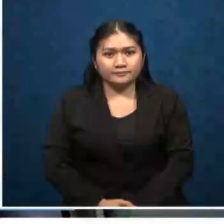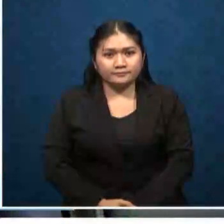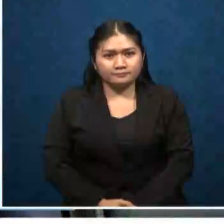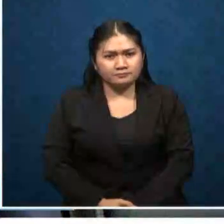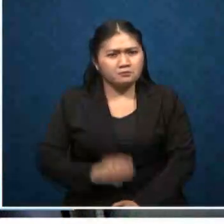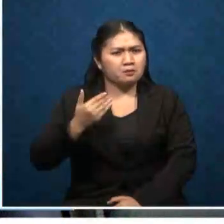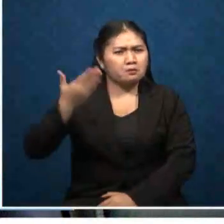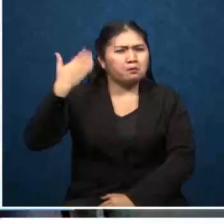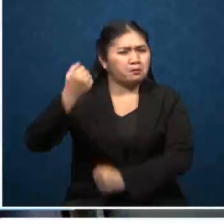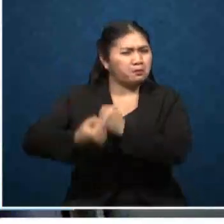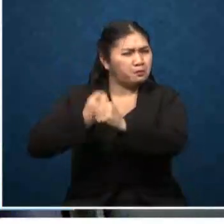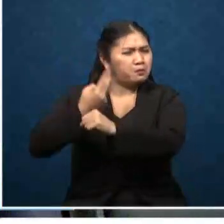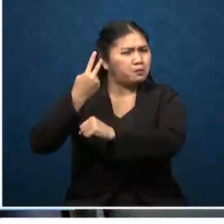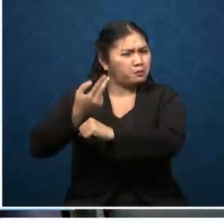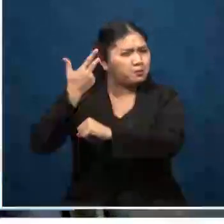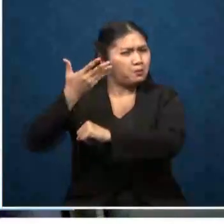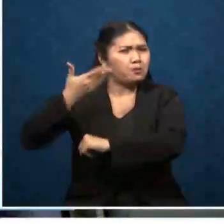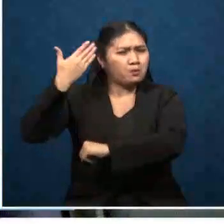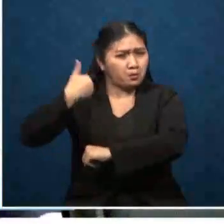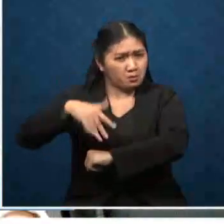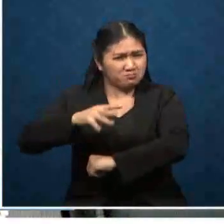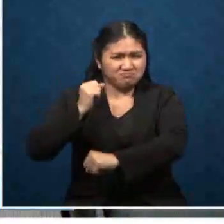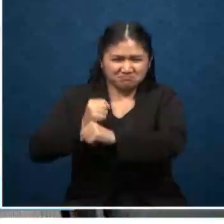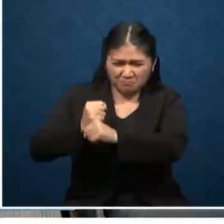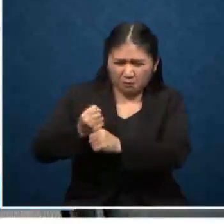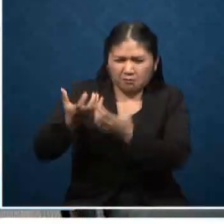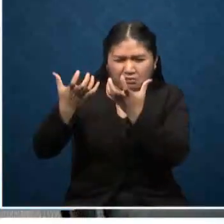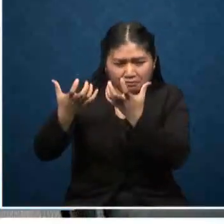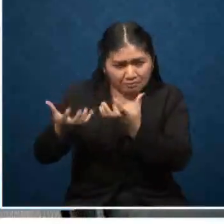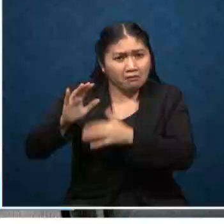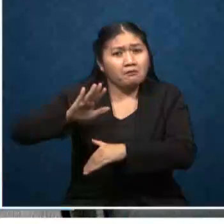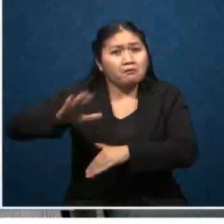สองสามปีทผ่านมาพระงานของพยาบาลนั้น